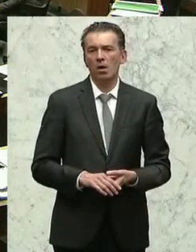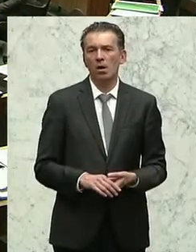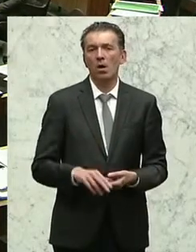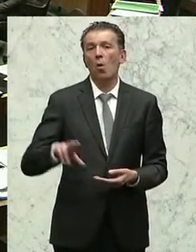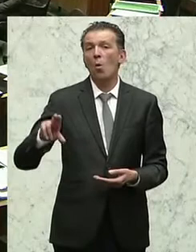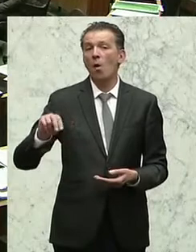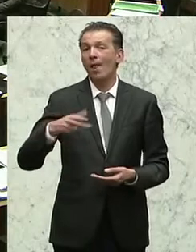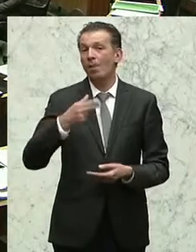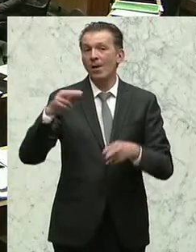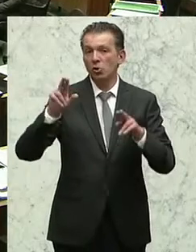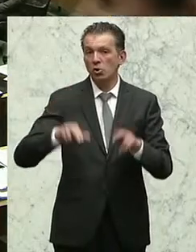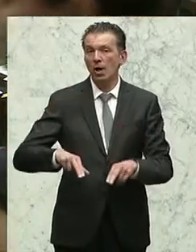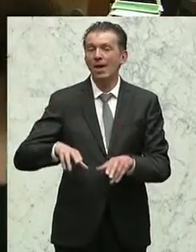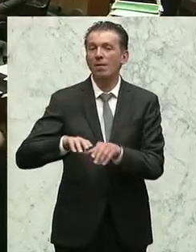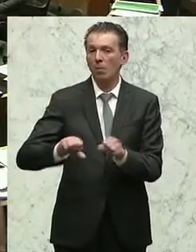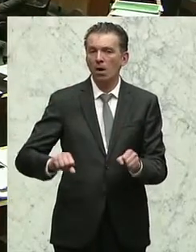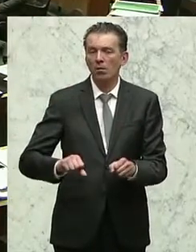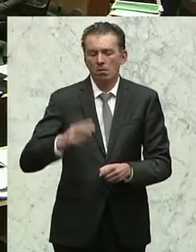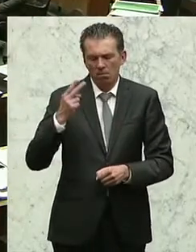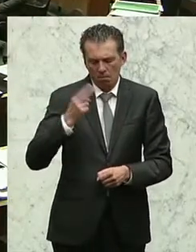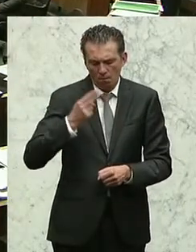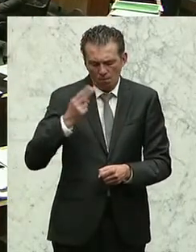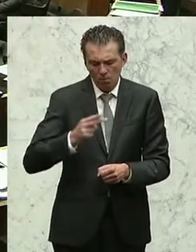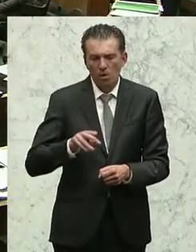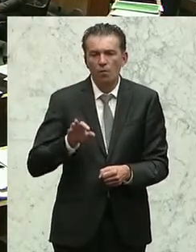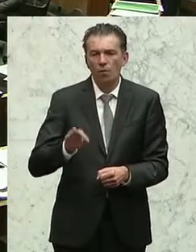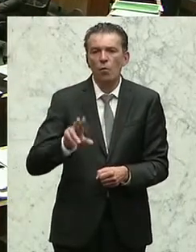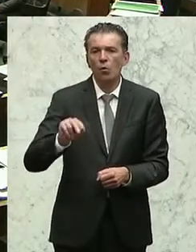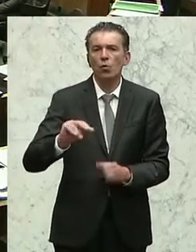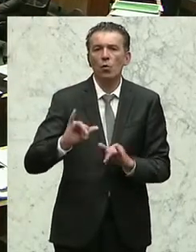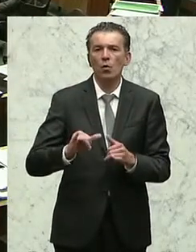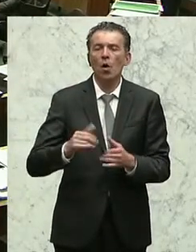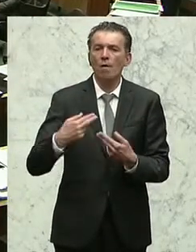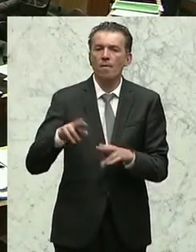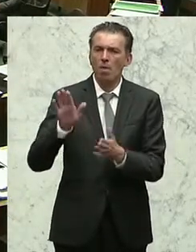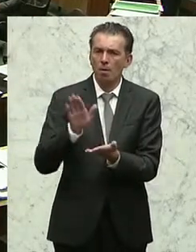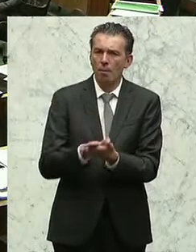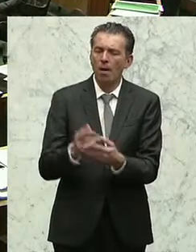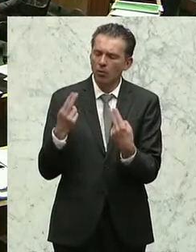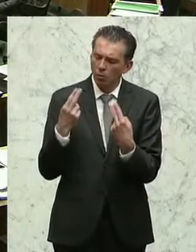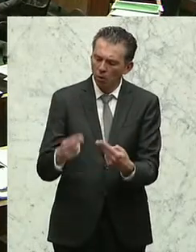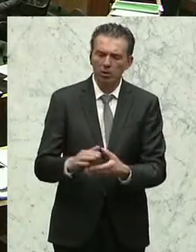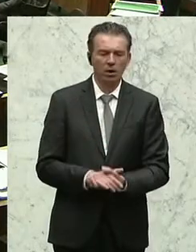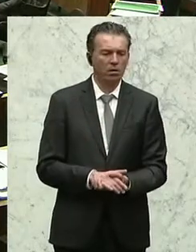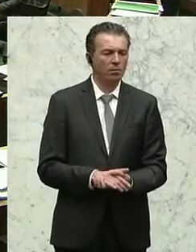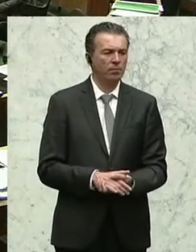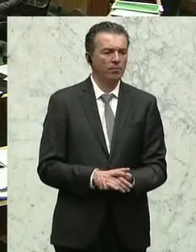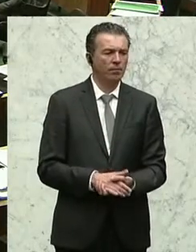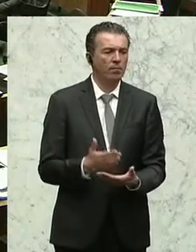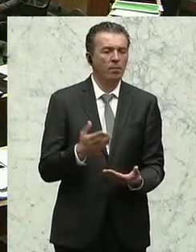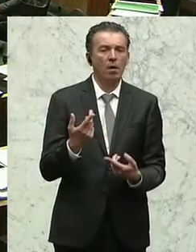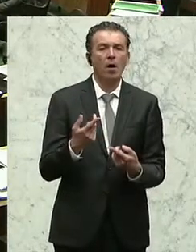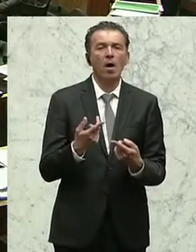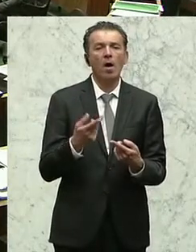den UN-Menschenrechtspakten natürlich für Südtirol nach wie vor aufrecht ist und Gültigkeit hat. Und